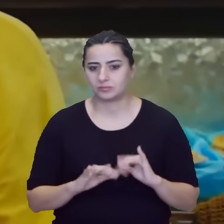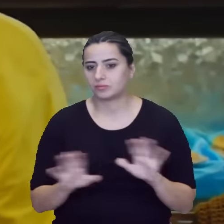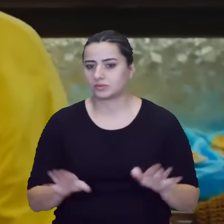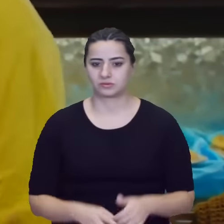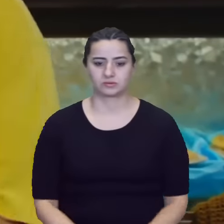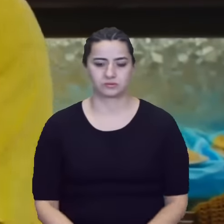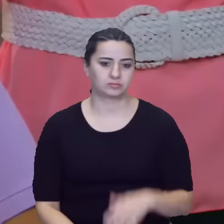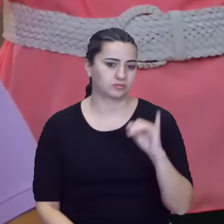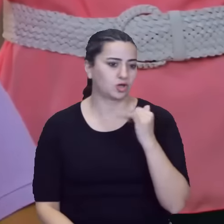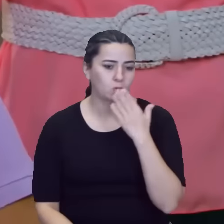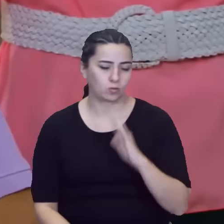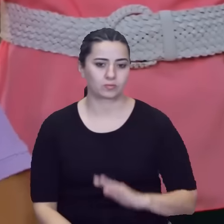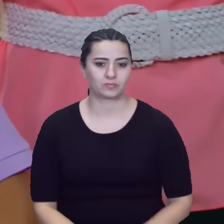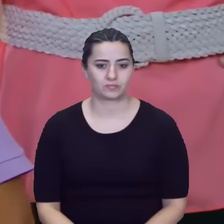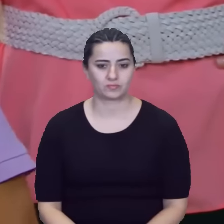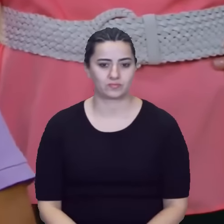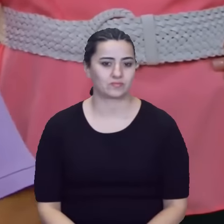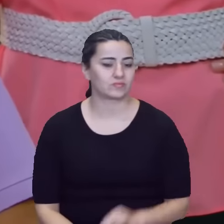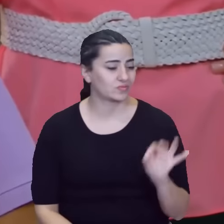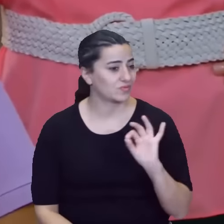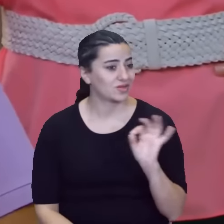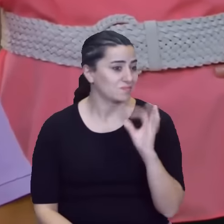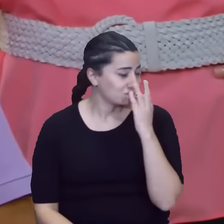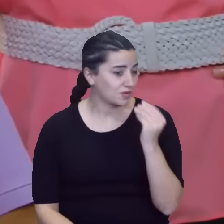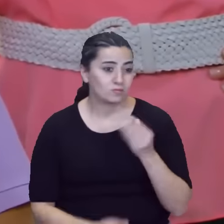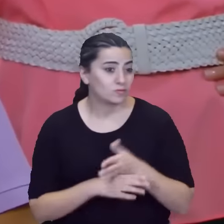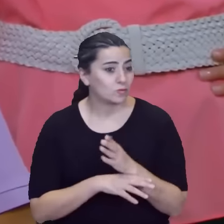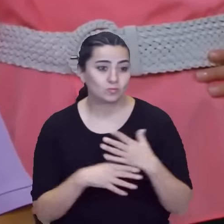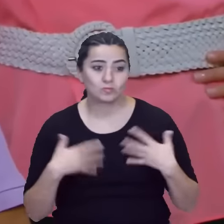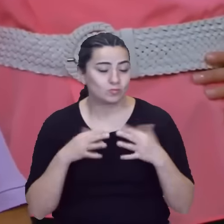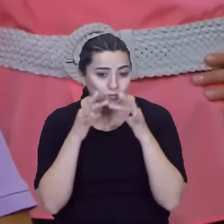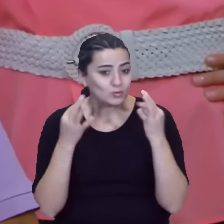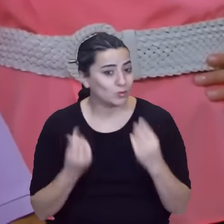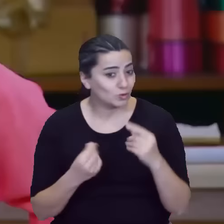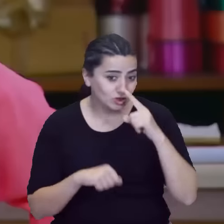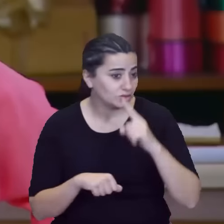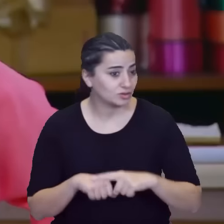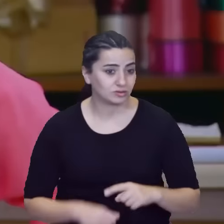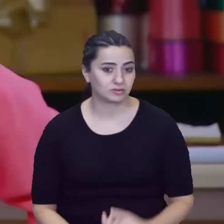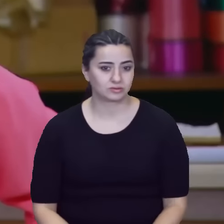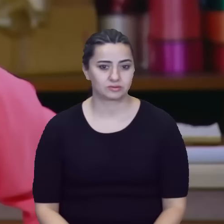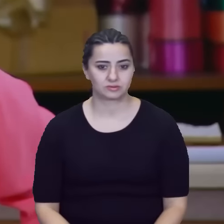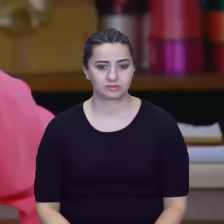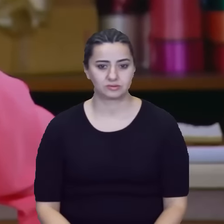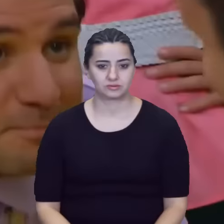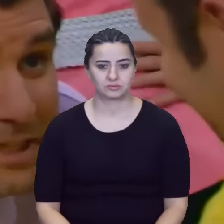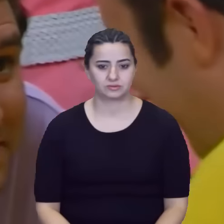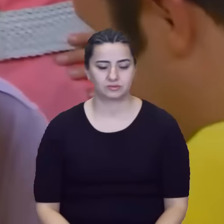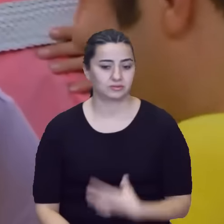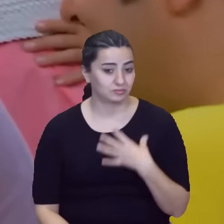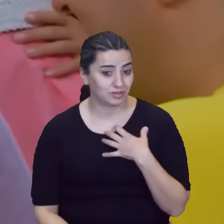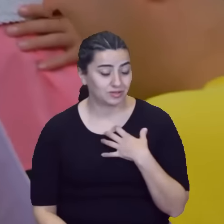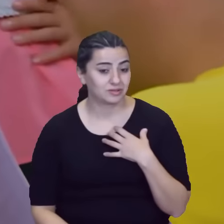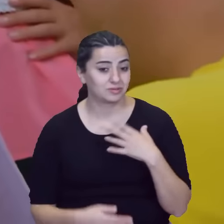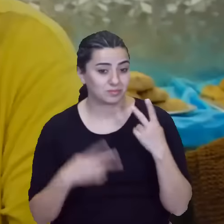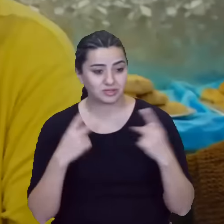kadar. Dalga yok. Evet ya, bence doğru söylüyor, mutlu olur. İnanır da yani, anladın mı? Beni de